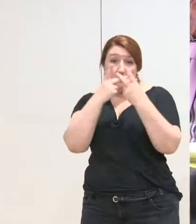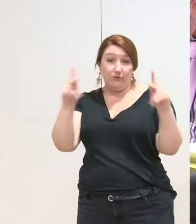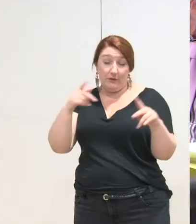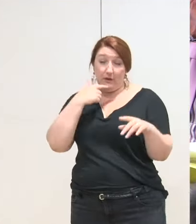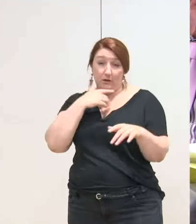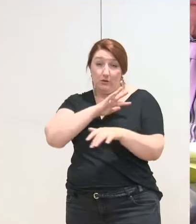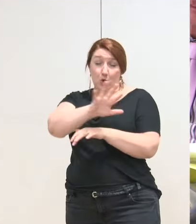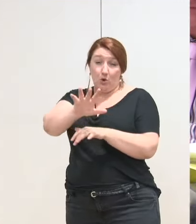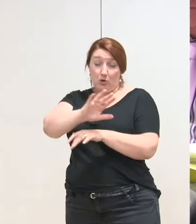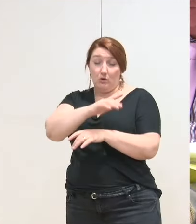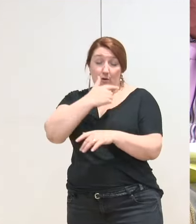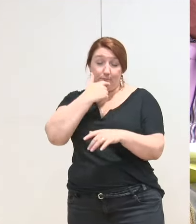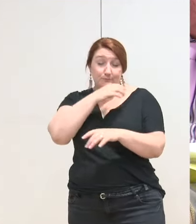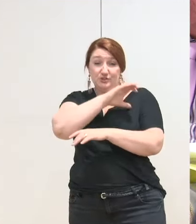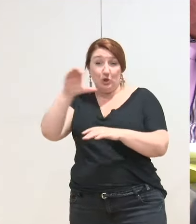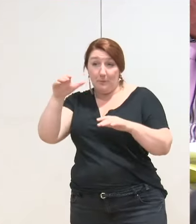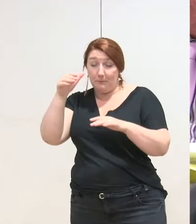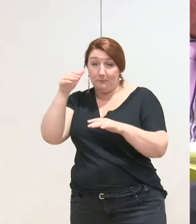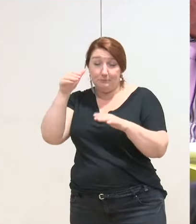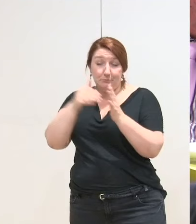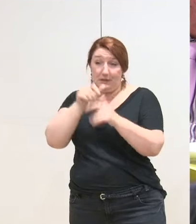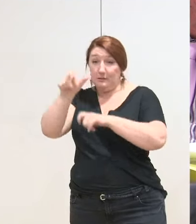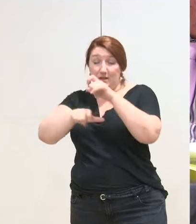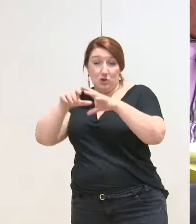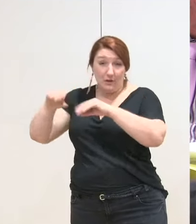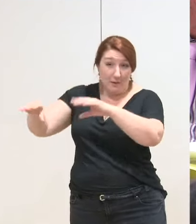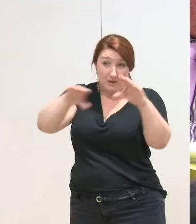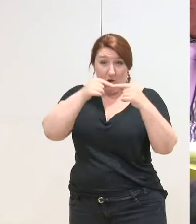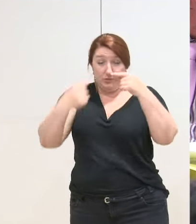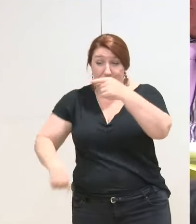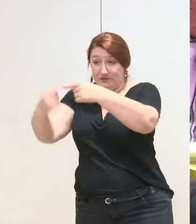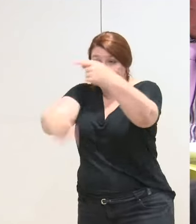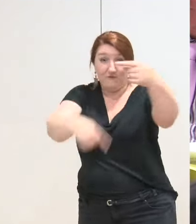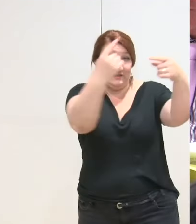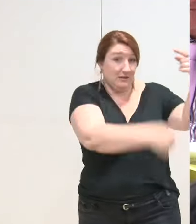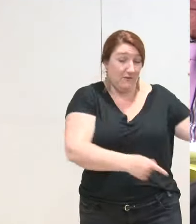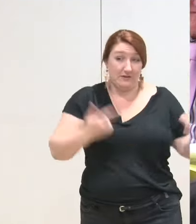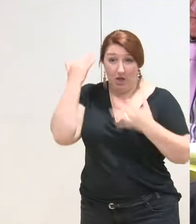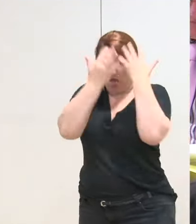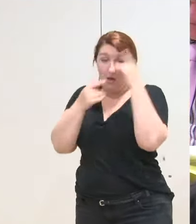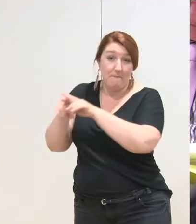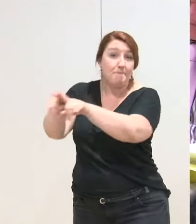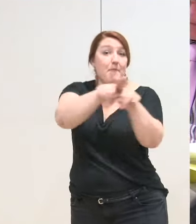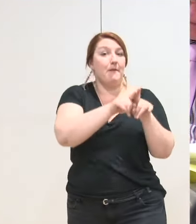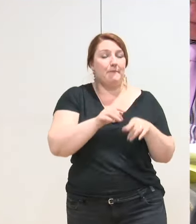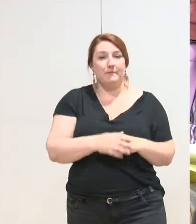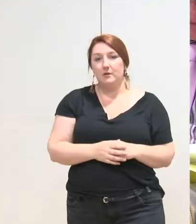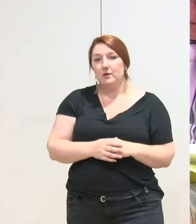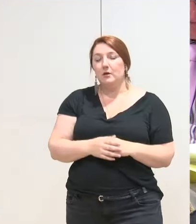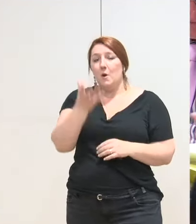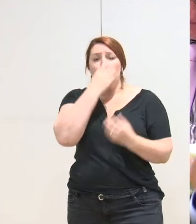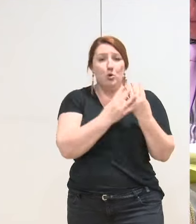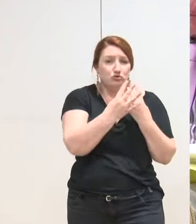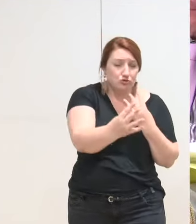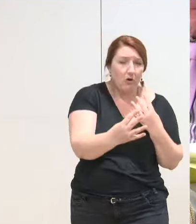habitants tout de même et dans le même cas que langoui pour cause de déficit manifeste et nous sommes déjà maintenant dans le déficit Beauchamp dans le valdoise